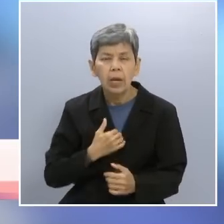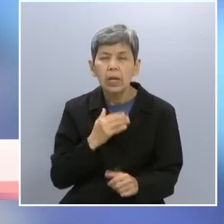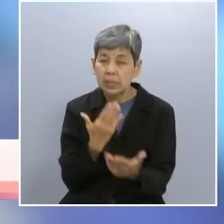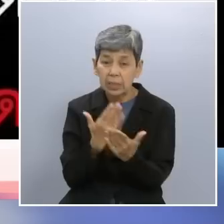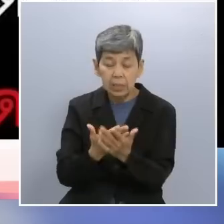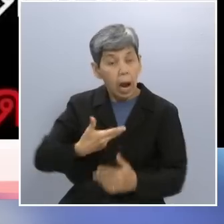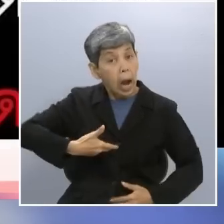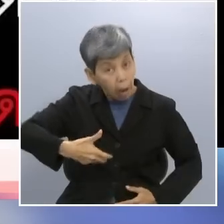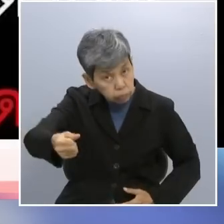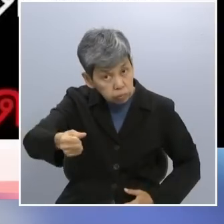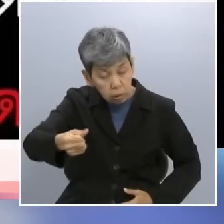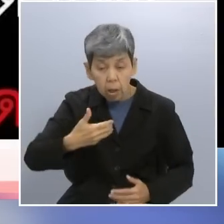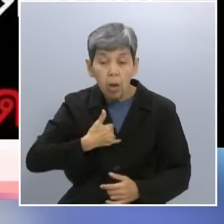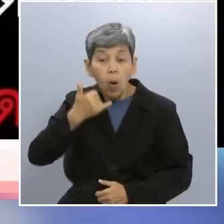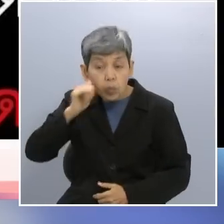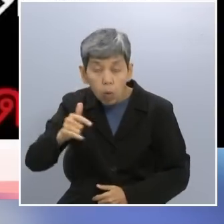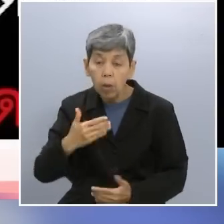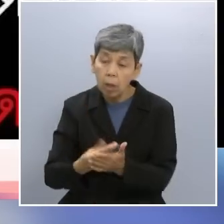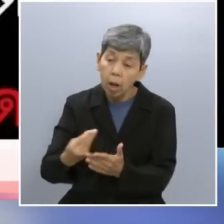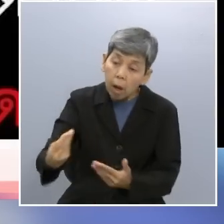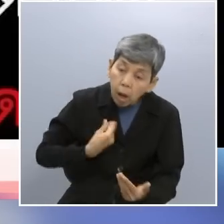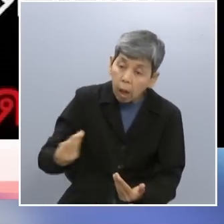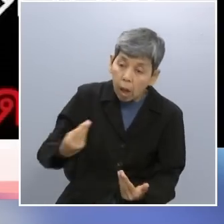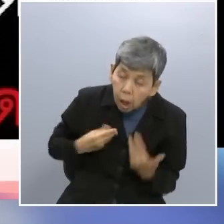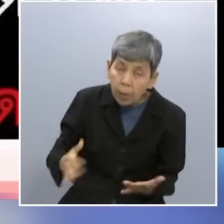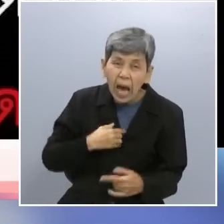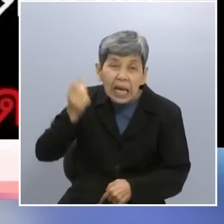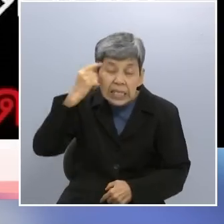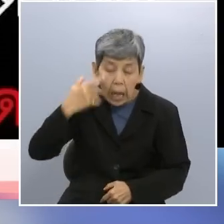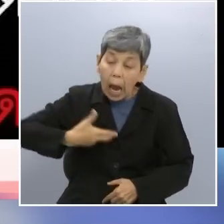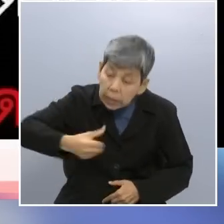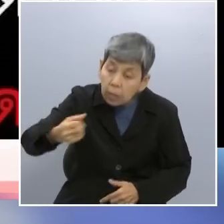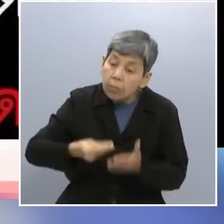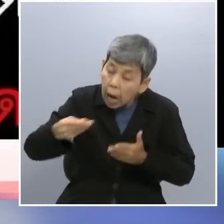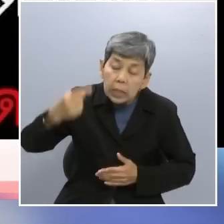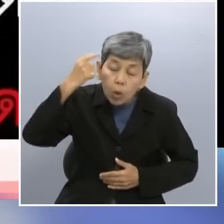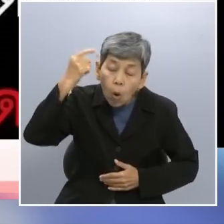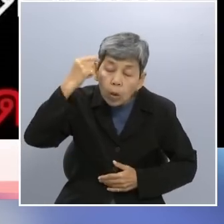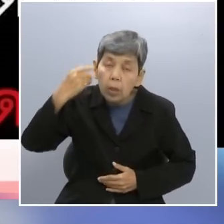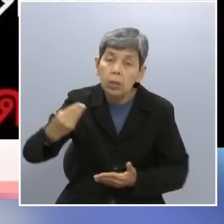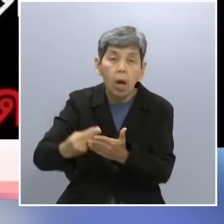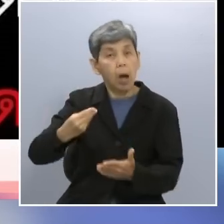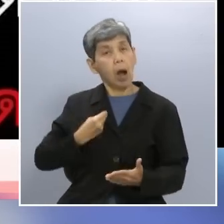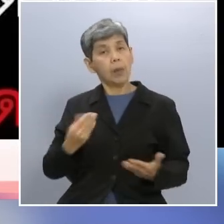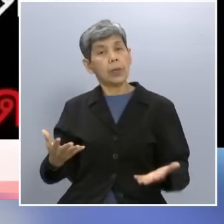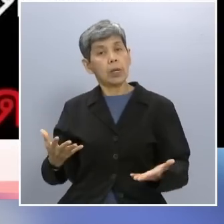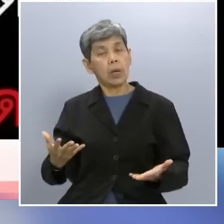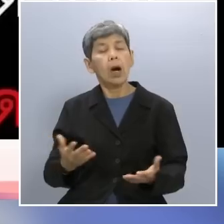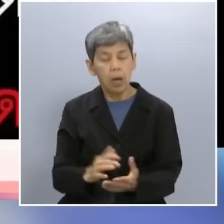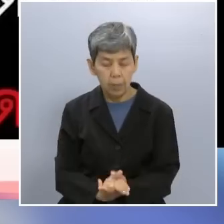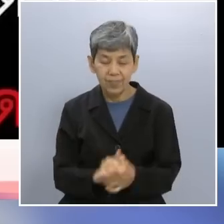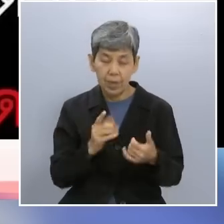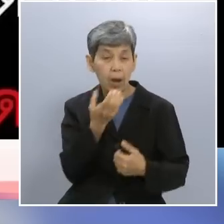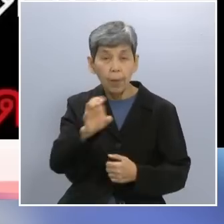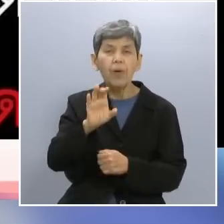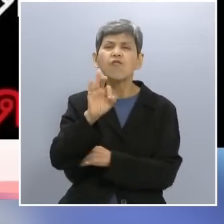ามั่งไม่ใช่โทรไม่รับเงียบไปเลยให้คิดถึงเวลาเขาให้บ้างนี่ฮะคุณผู้ชมครับที่ผู้ตายโพสต์